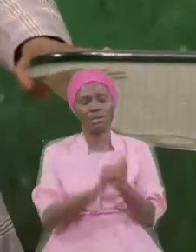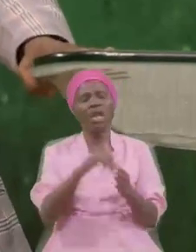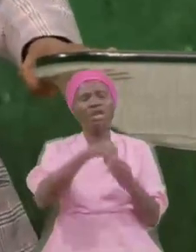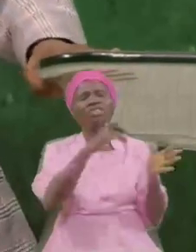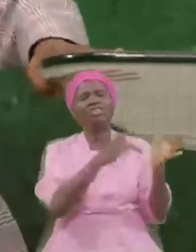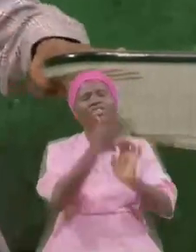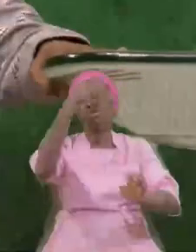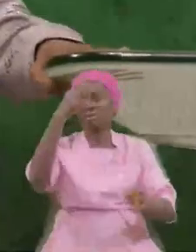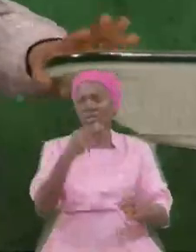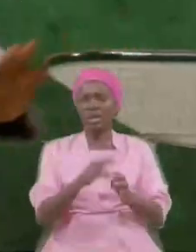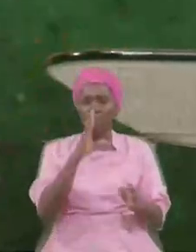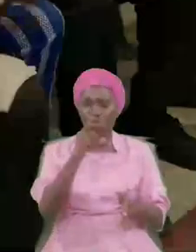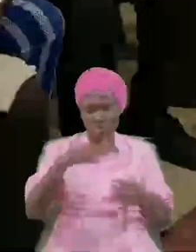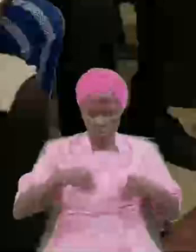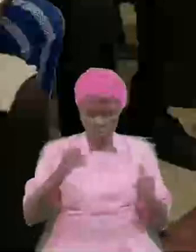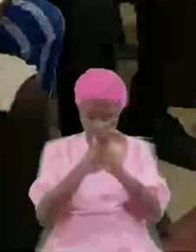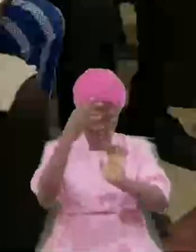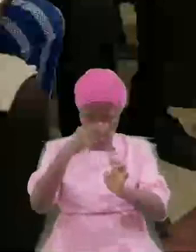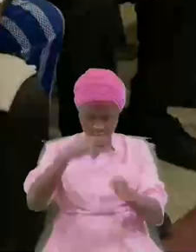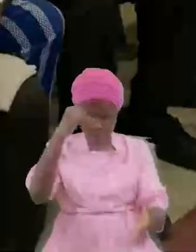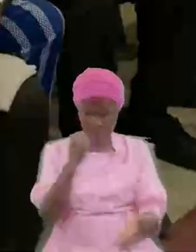Jésus, soyez guéris.